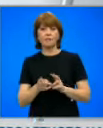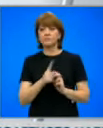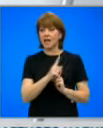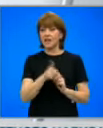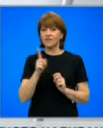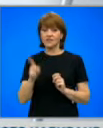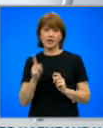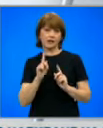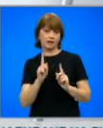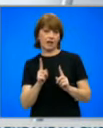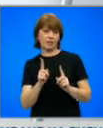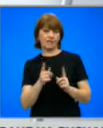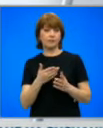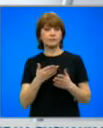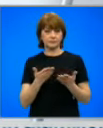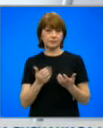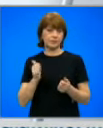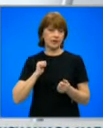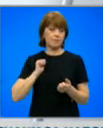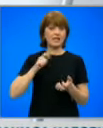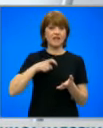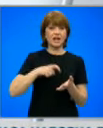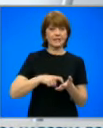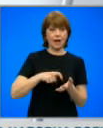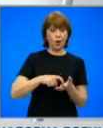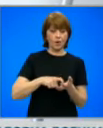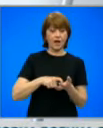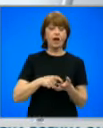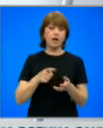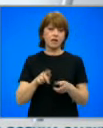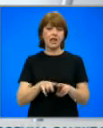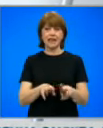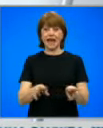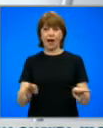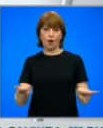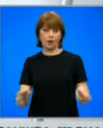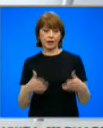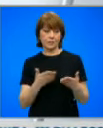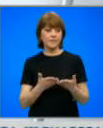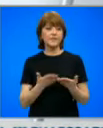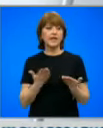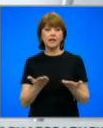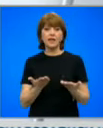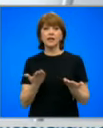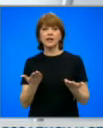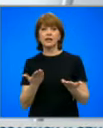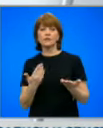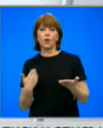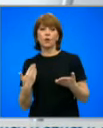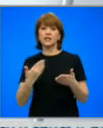застане от страната на закона, от страната на народа или от страната на